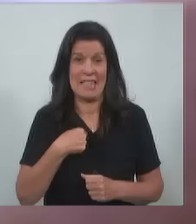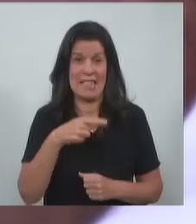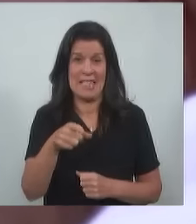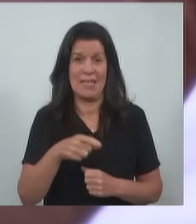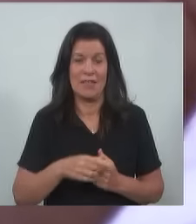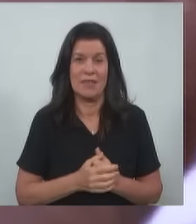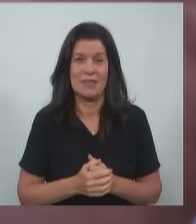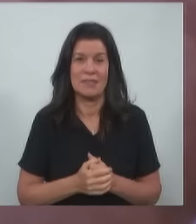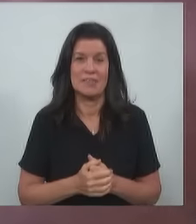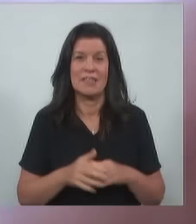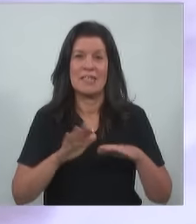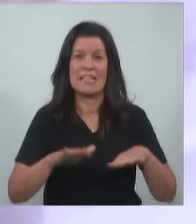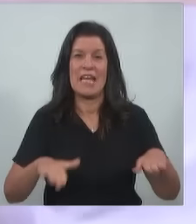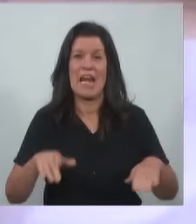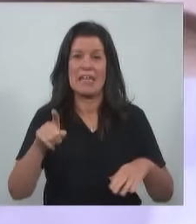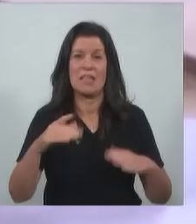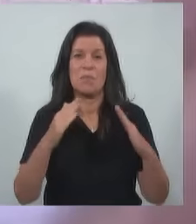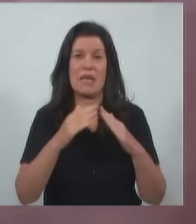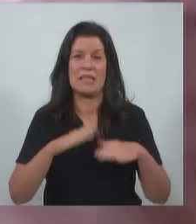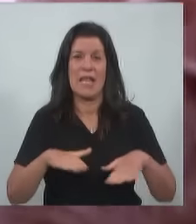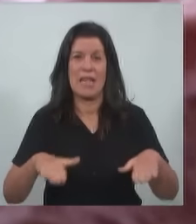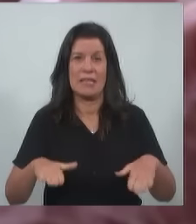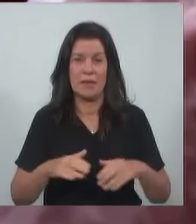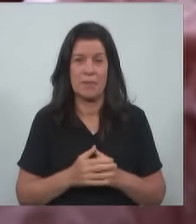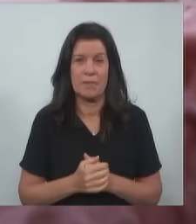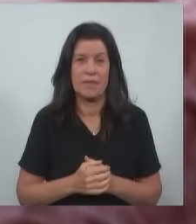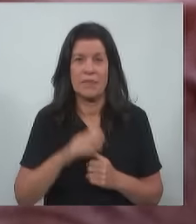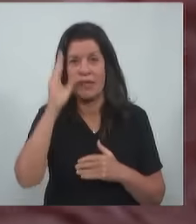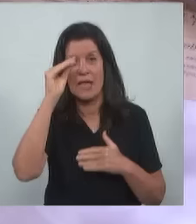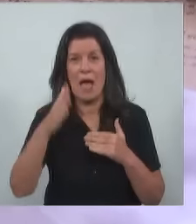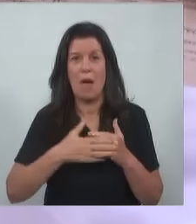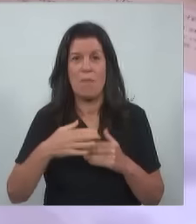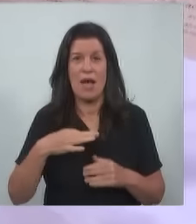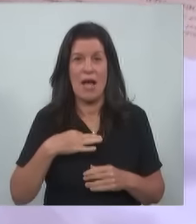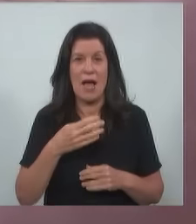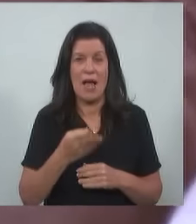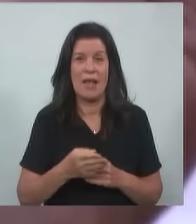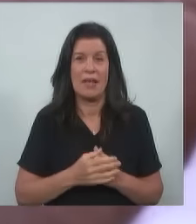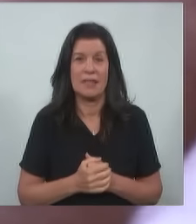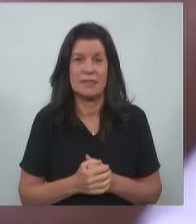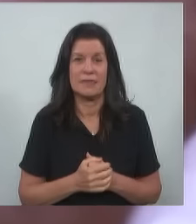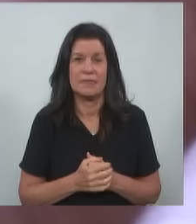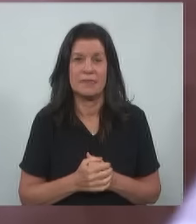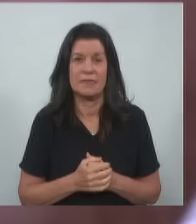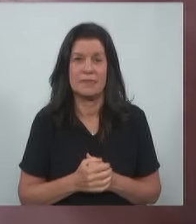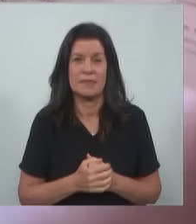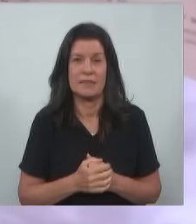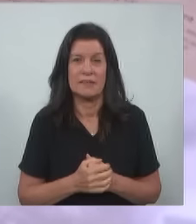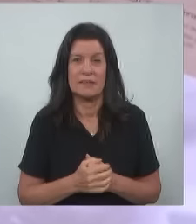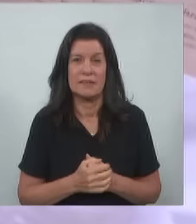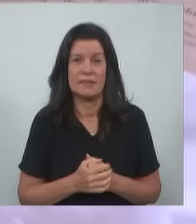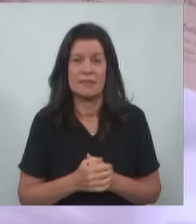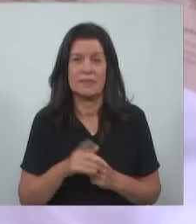ילדים בבית ילדים, זה הבעל שלי. והם מסתכלים בזמן שהייתה הפצצה או